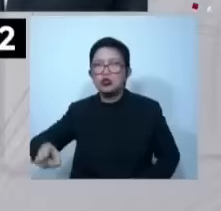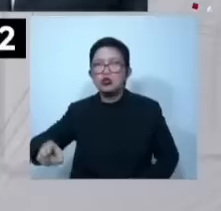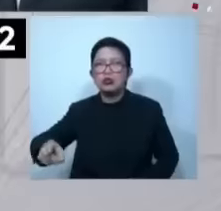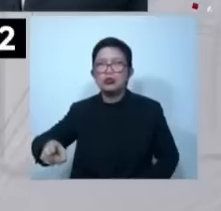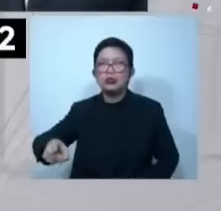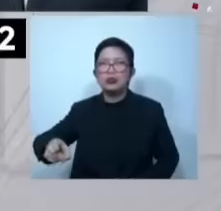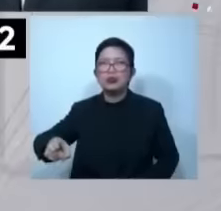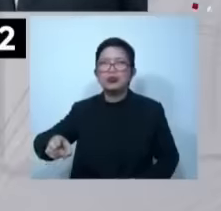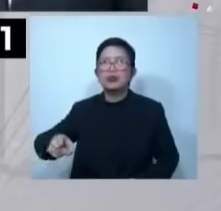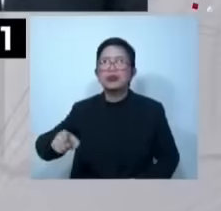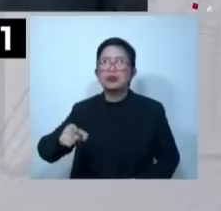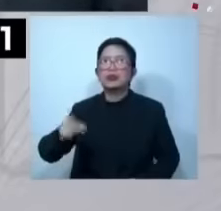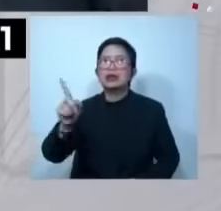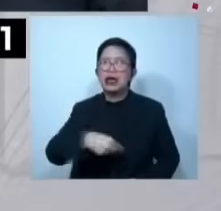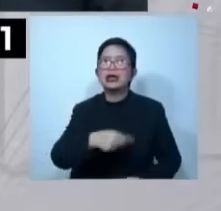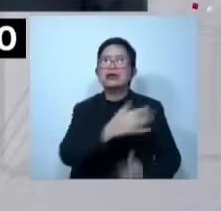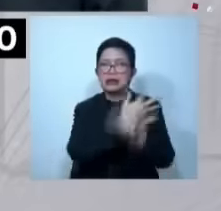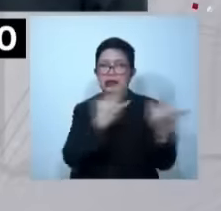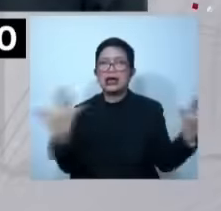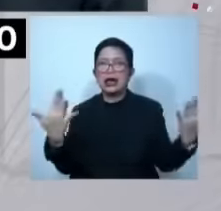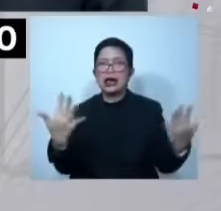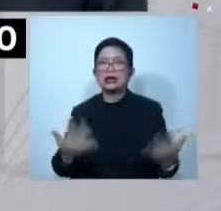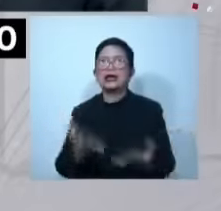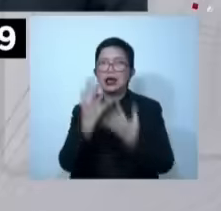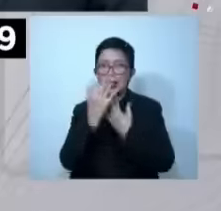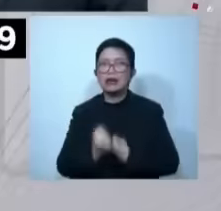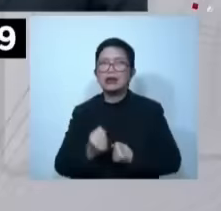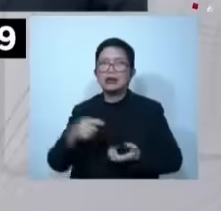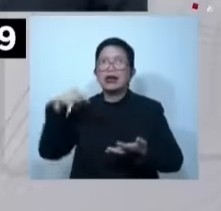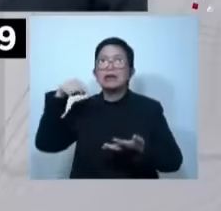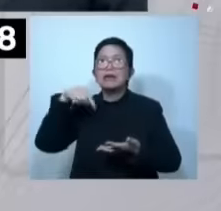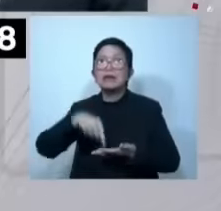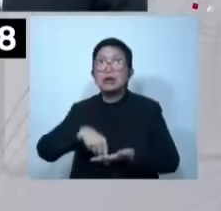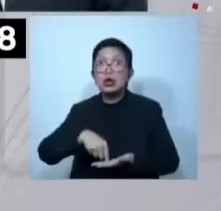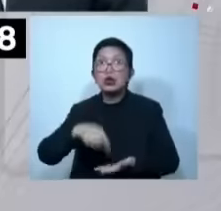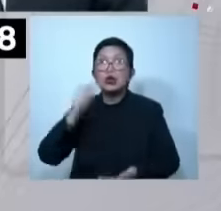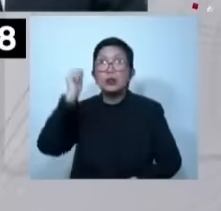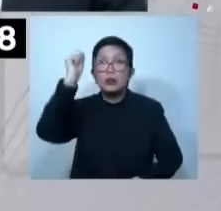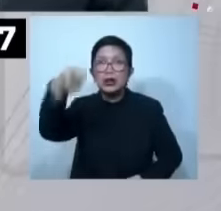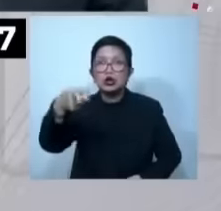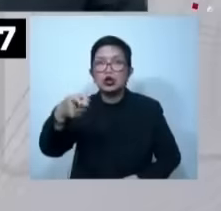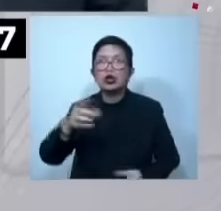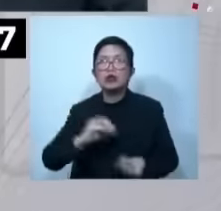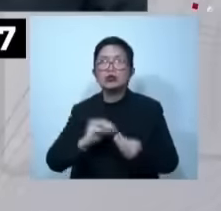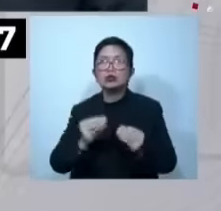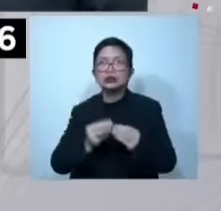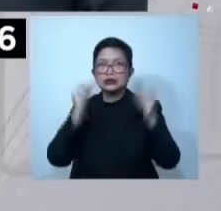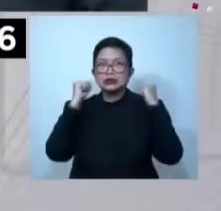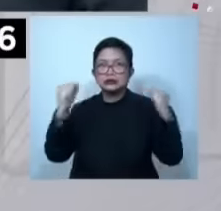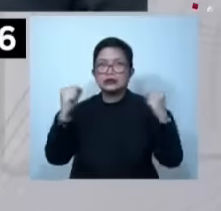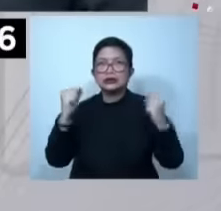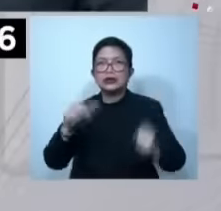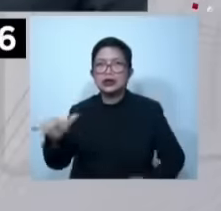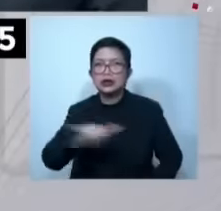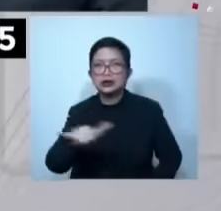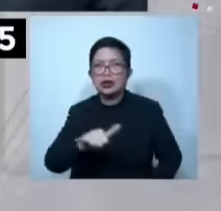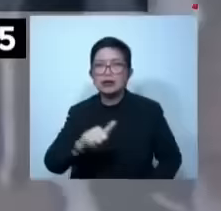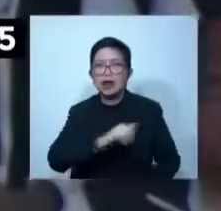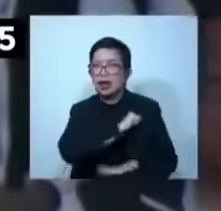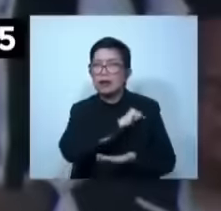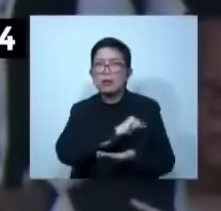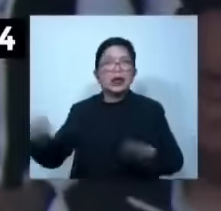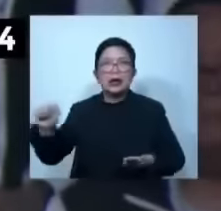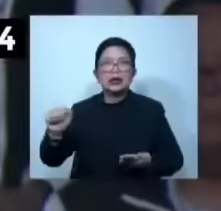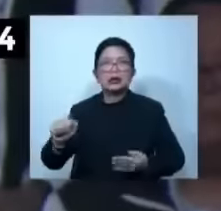Maka mudah-mudahan pemilu besok ini akan menghasilkan semangat yang sama untuk kita memberantas